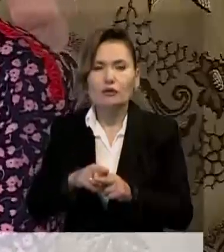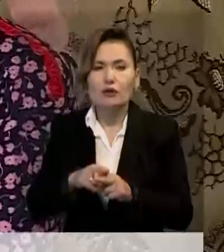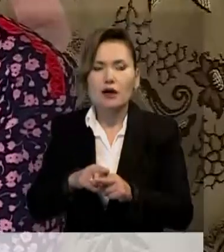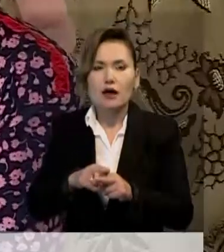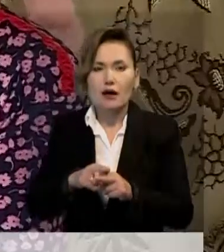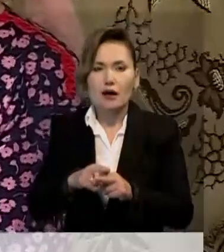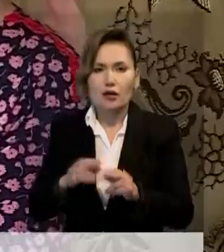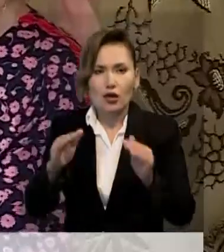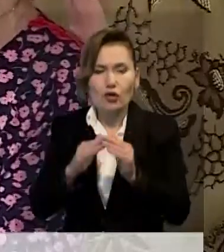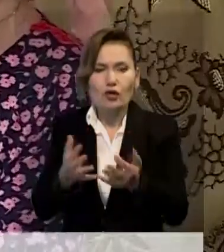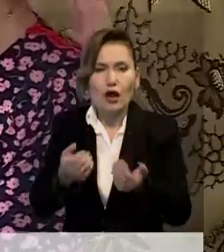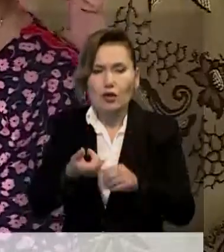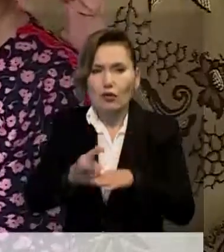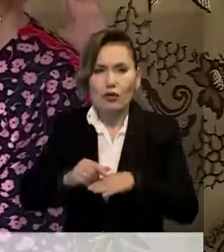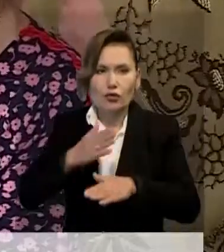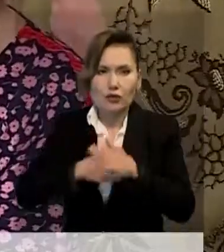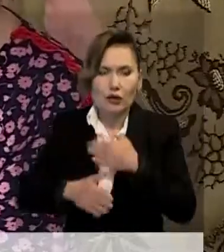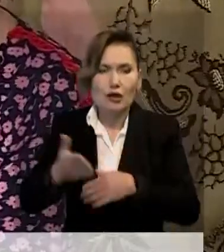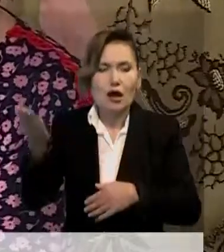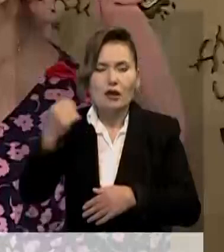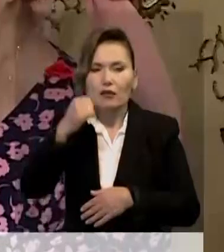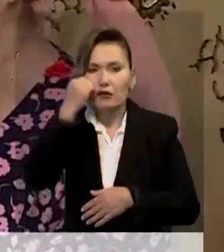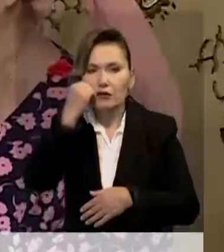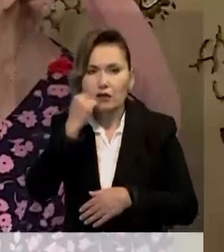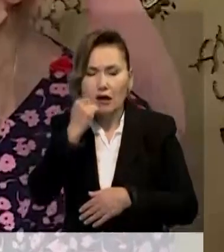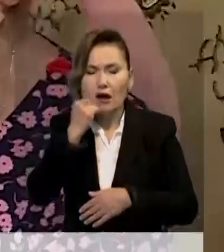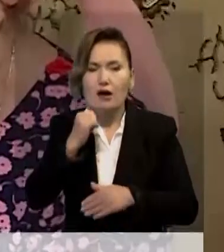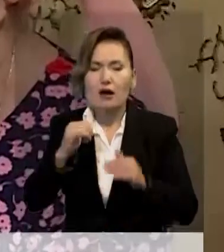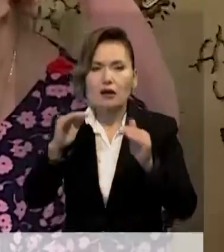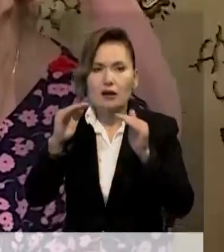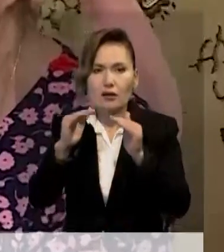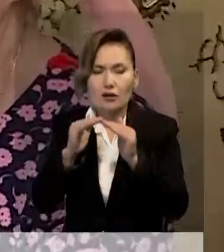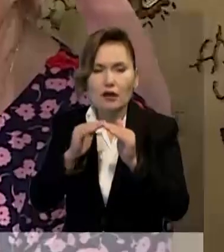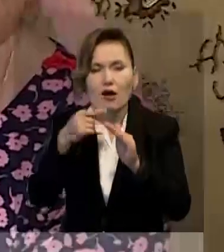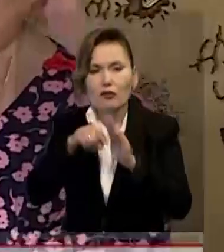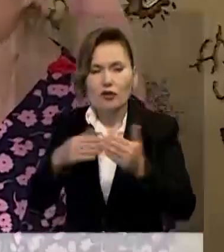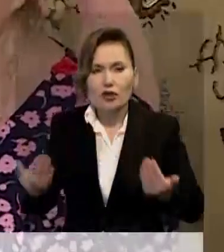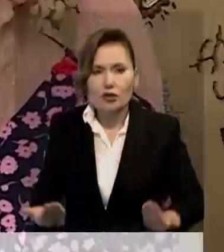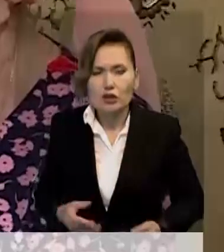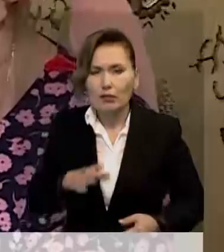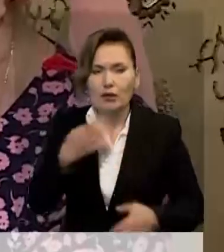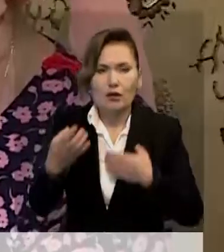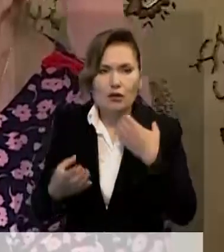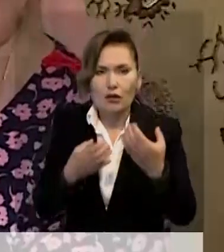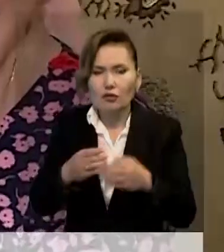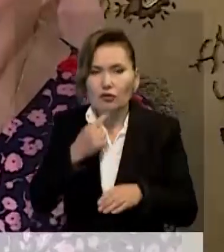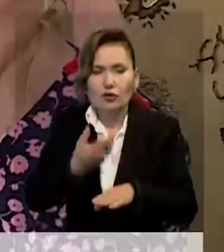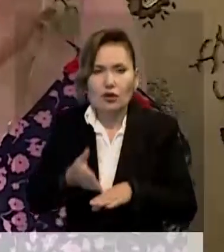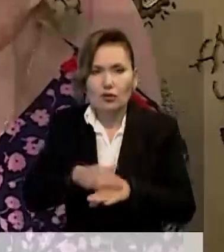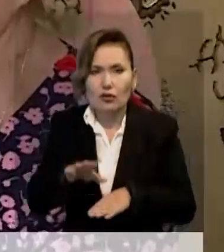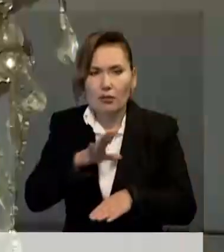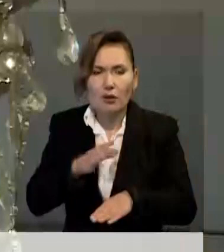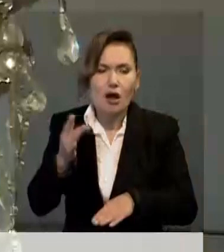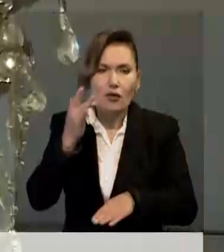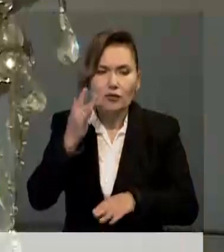етаждағы. Сол амексілер жүрсе, свет өшіп қалады. Паровой болмай тұрғанның алдында әр үйде пеш болған. Сол пешті